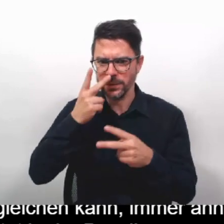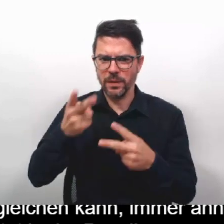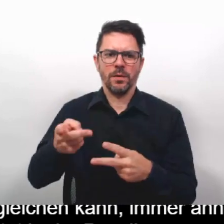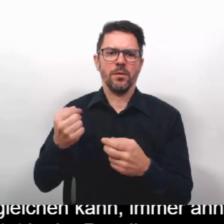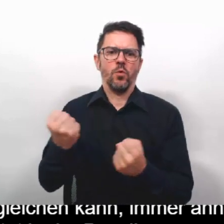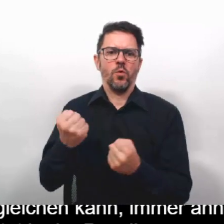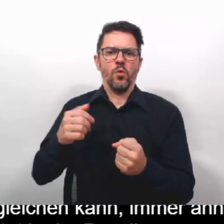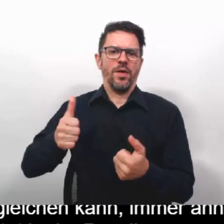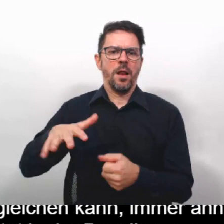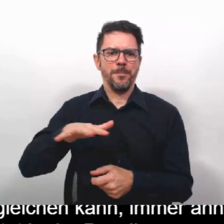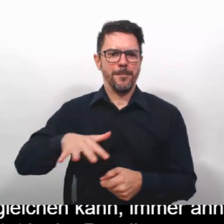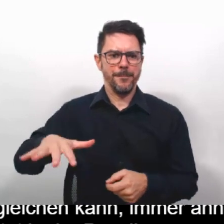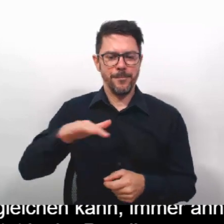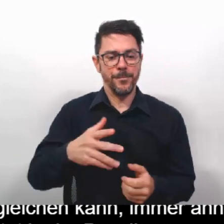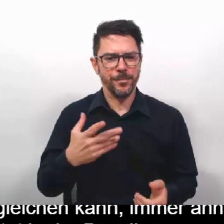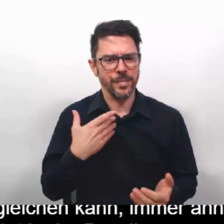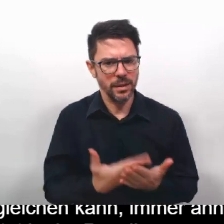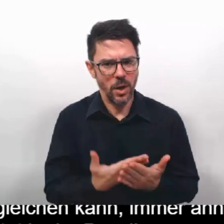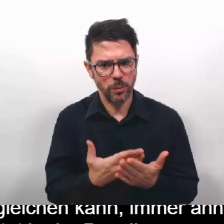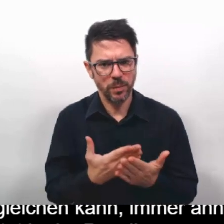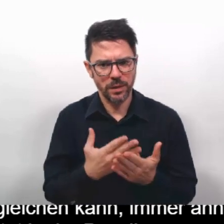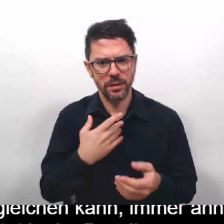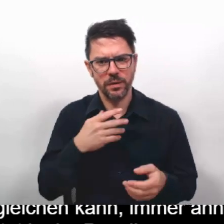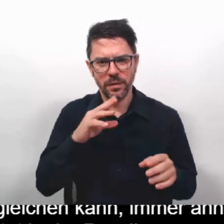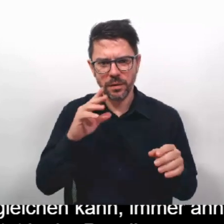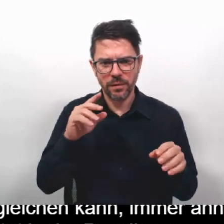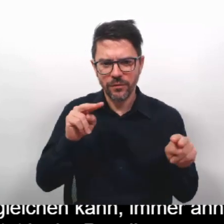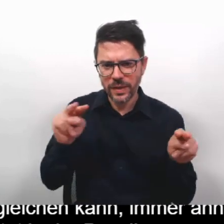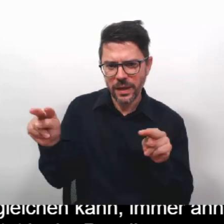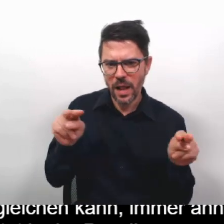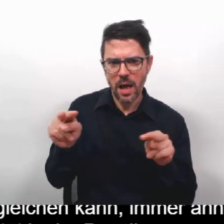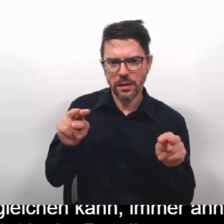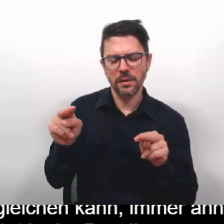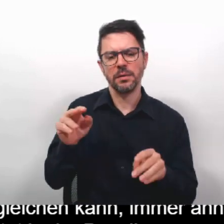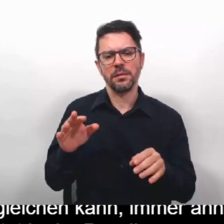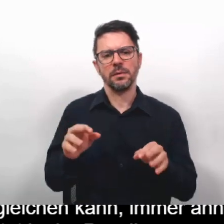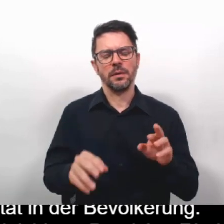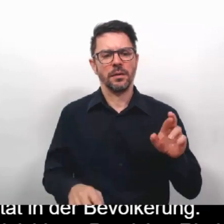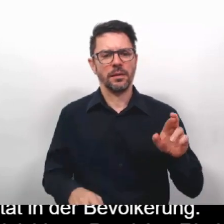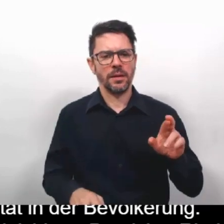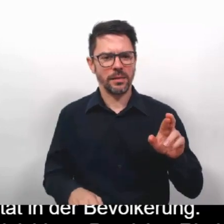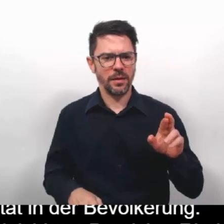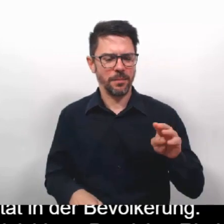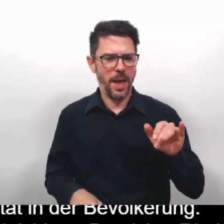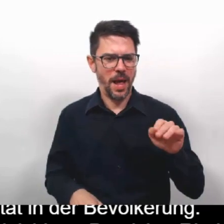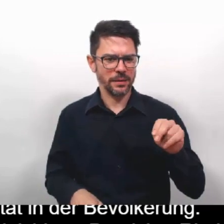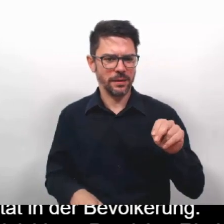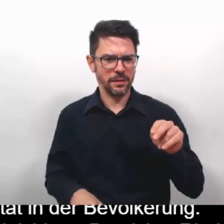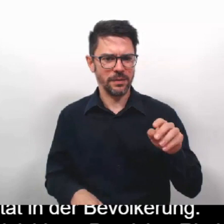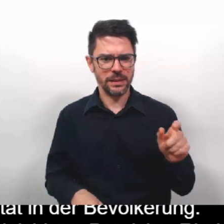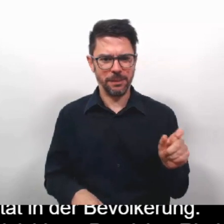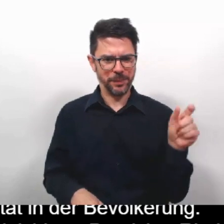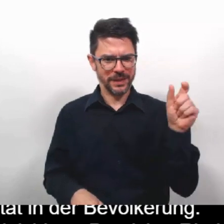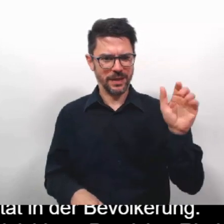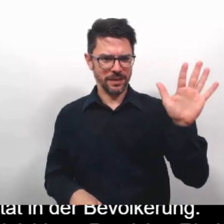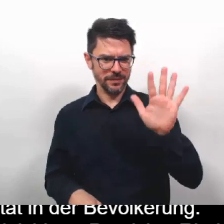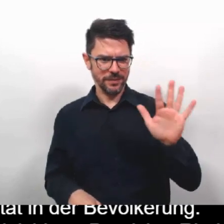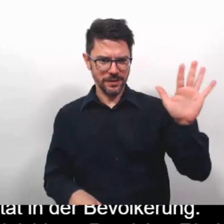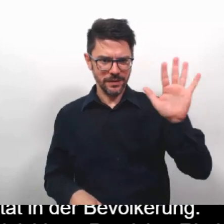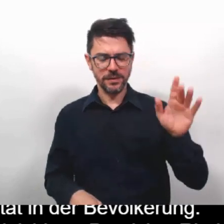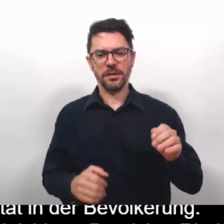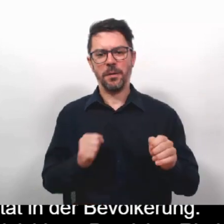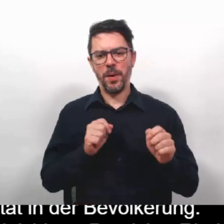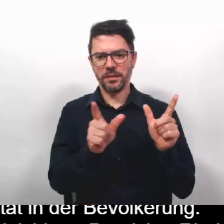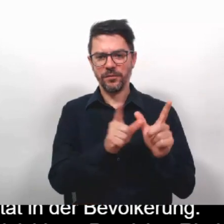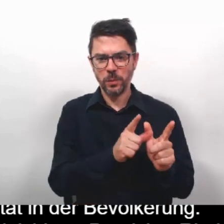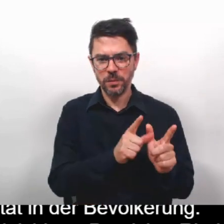Das war von vornherein so, Grenznähe, Reiseverkehr und so finde ich, dass wir uns aber im Vergleich und auch was